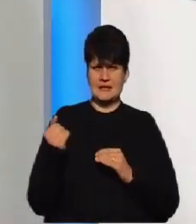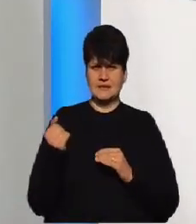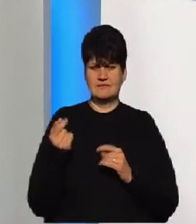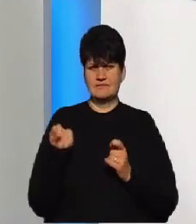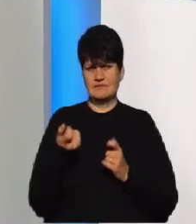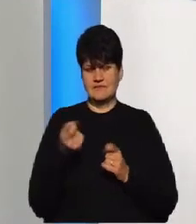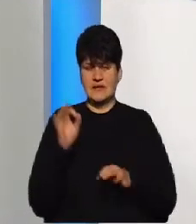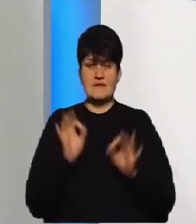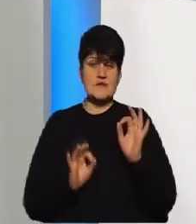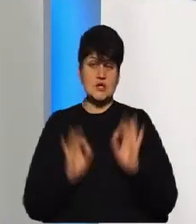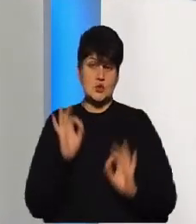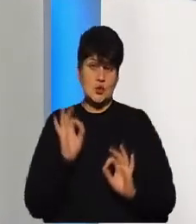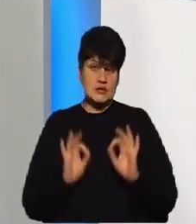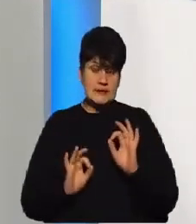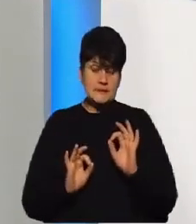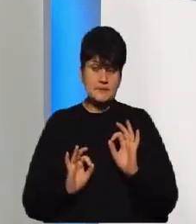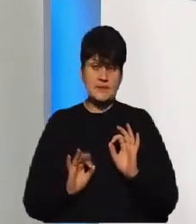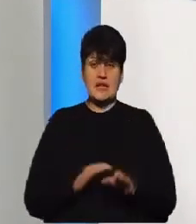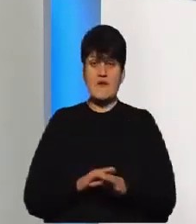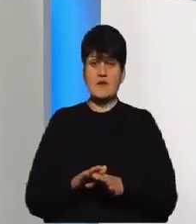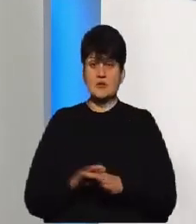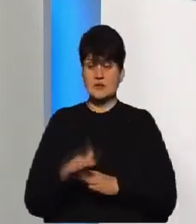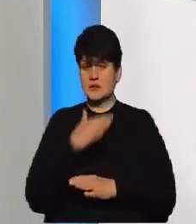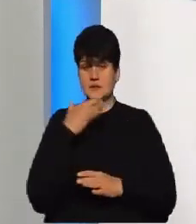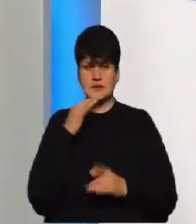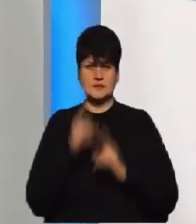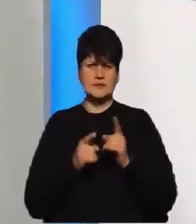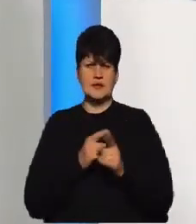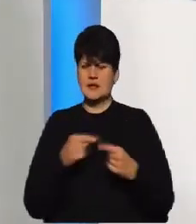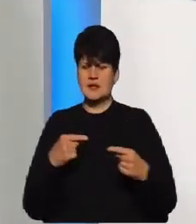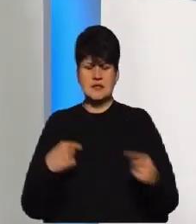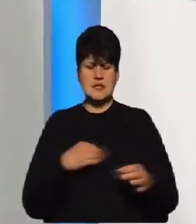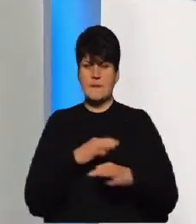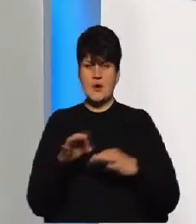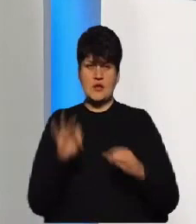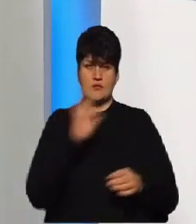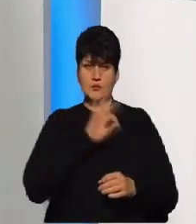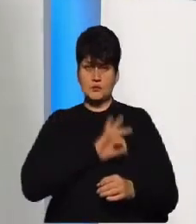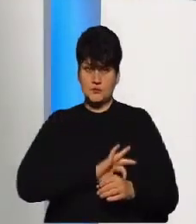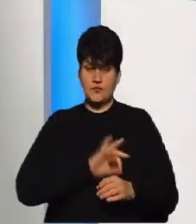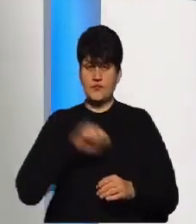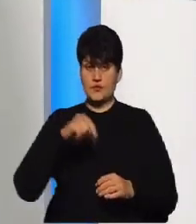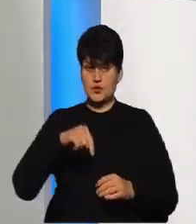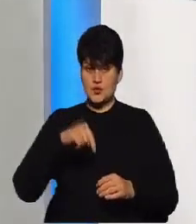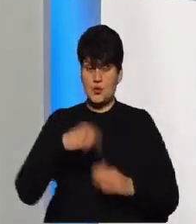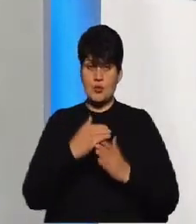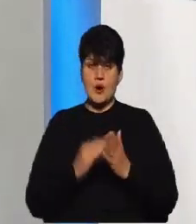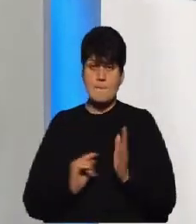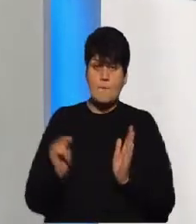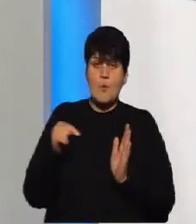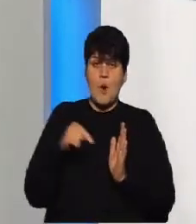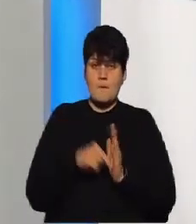відсотки на виконання ряду інфраструктурних проєктів по Україні вони використовуються. Ну, в цю програму попав і Тернопіль, і ми